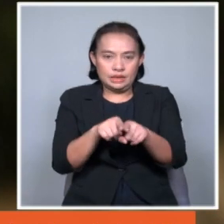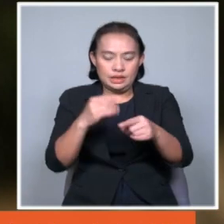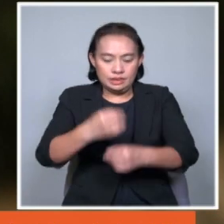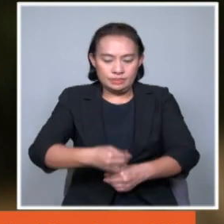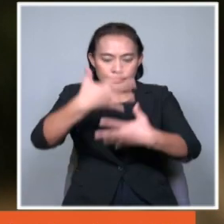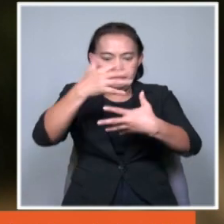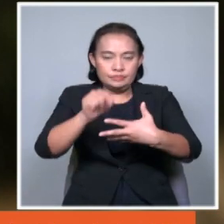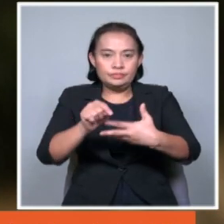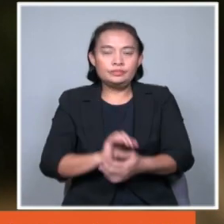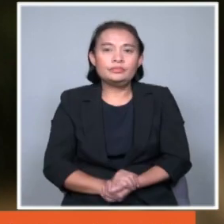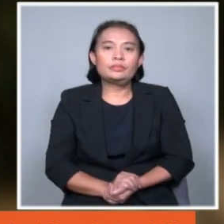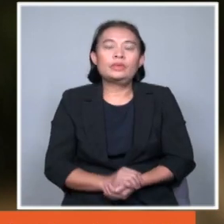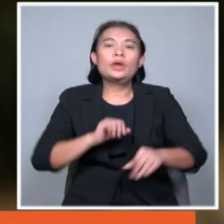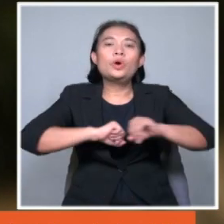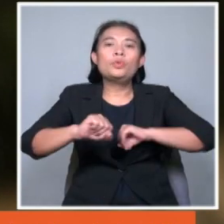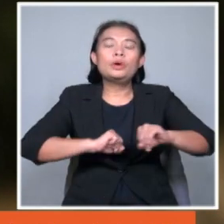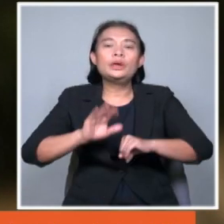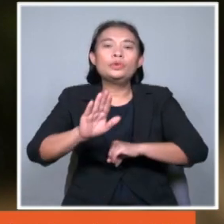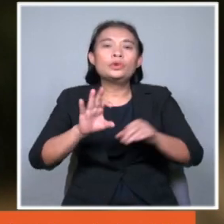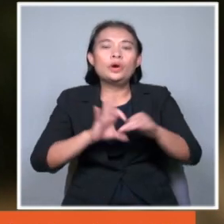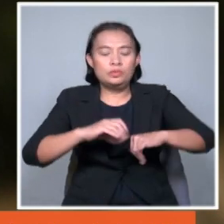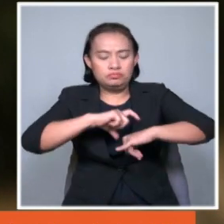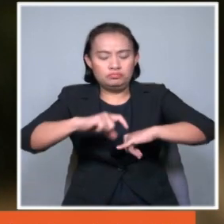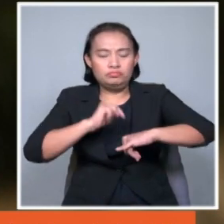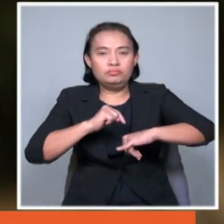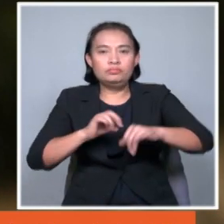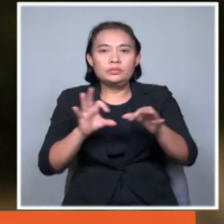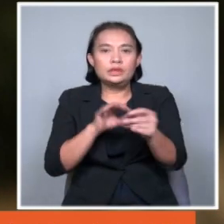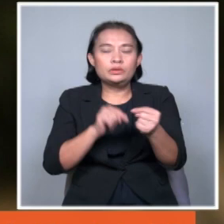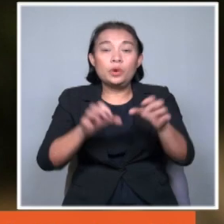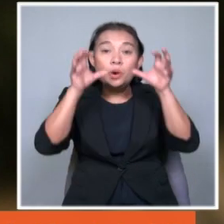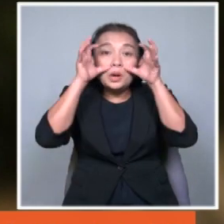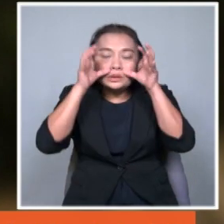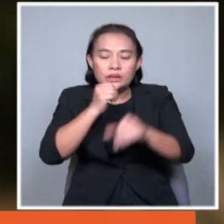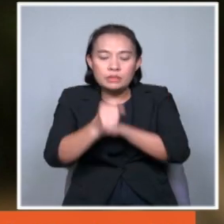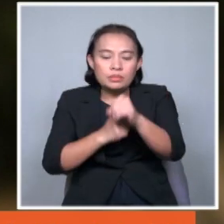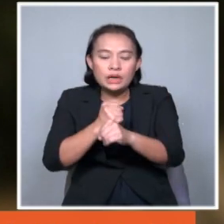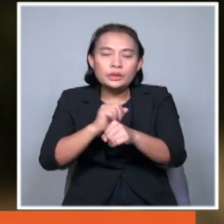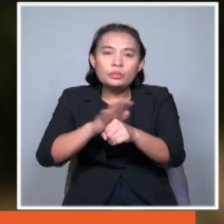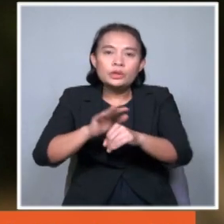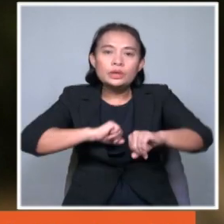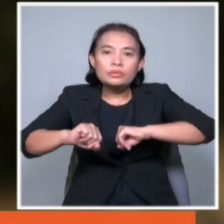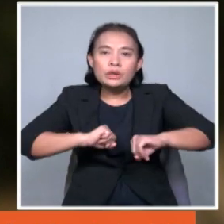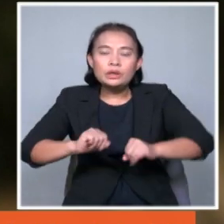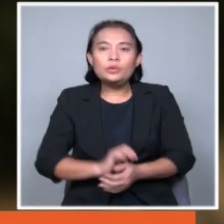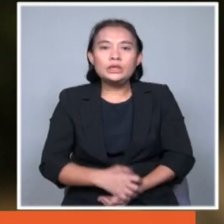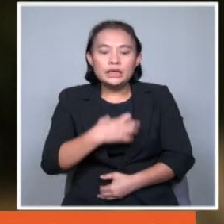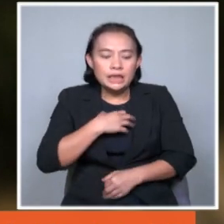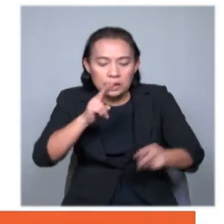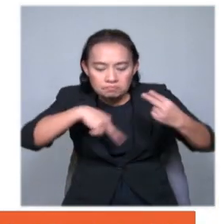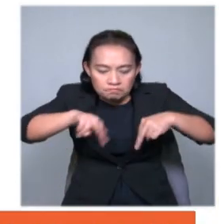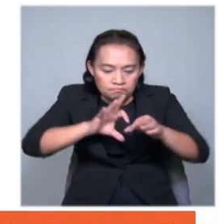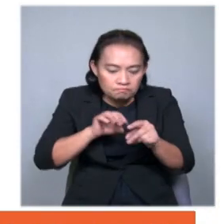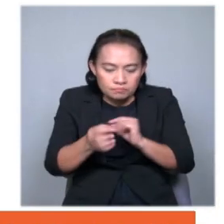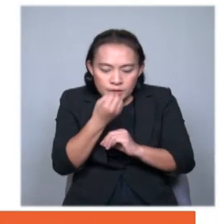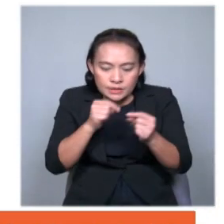ว่าตามประสาวัยรุ่นพฤติกรรมหนึ่งของเสือโคร่งเมื่อเข้าสู่วัยรุ่นนั่นคือการแสวงหาพื้นที่เพื่อใช้หากินสร้